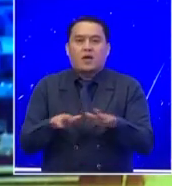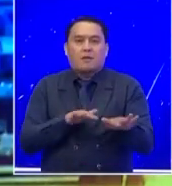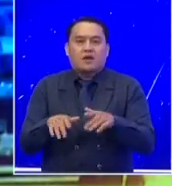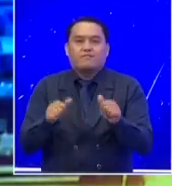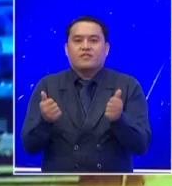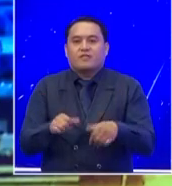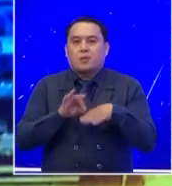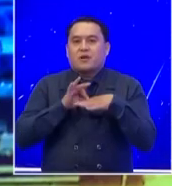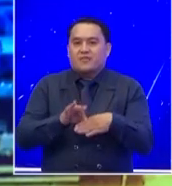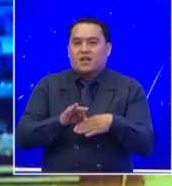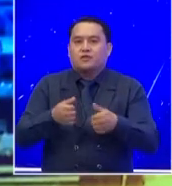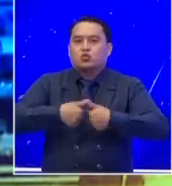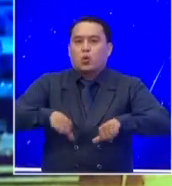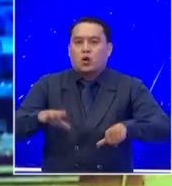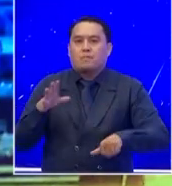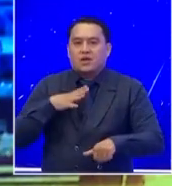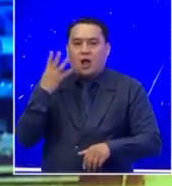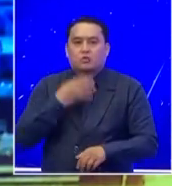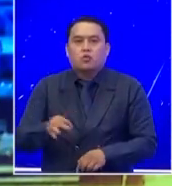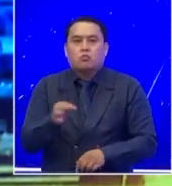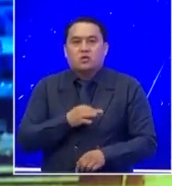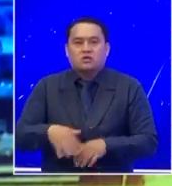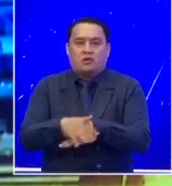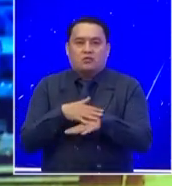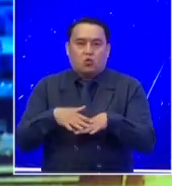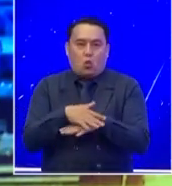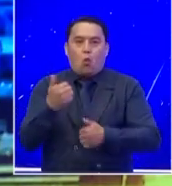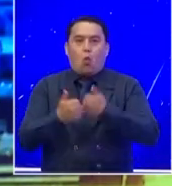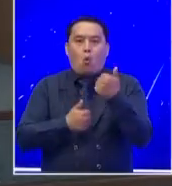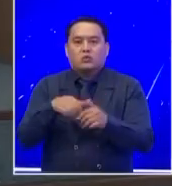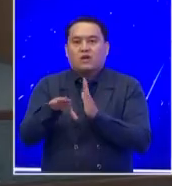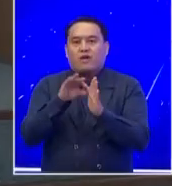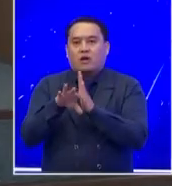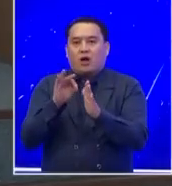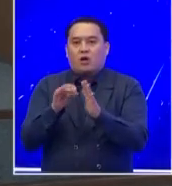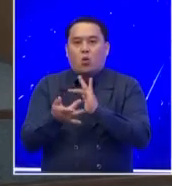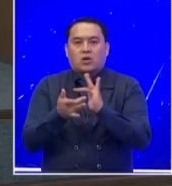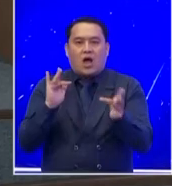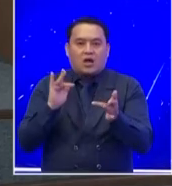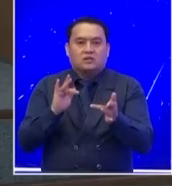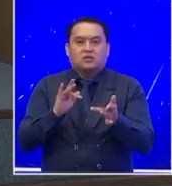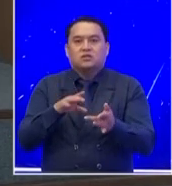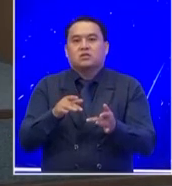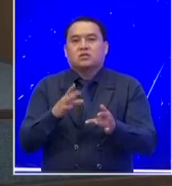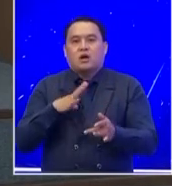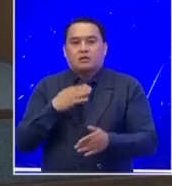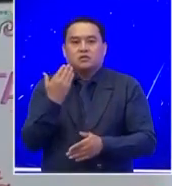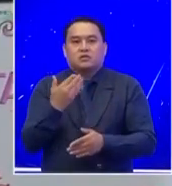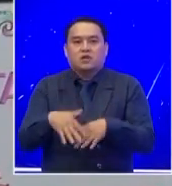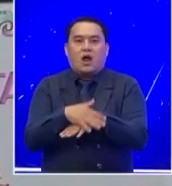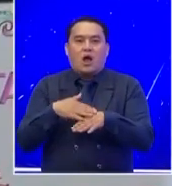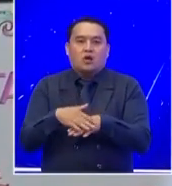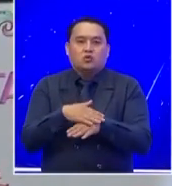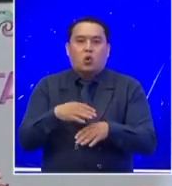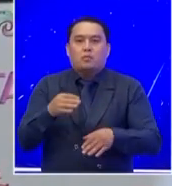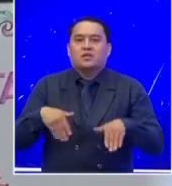формат проведения. В роли жюри – жители Алматинской области. Конкурс и голосование прошли онлайн, на странице в соцсетях. На